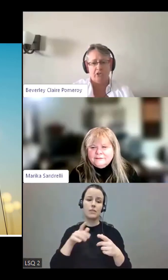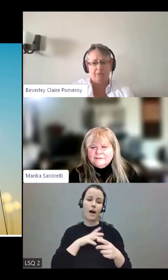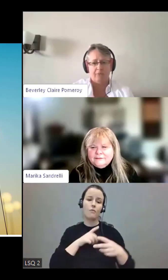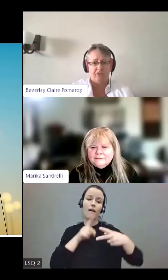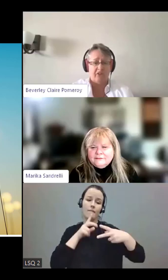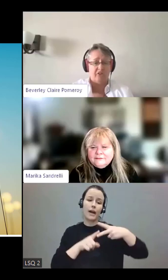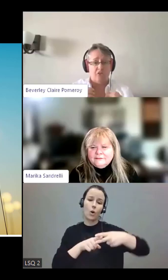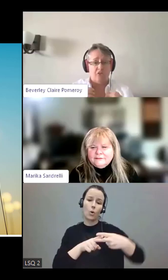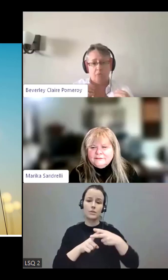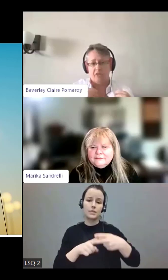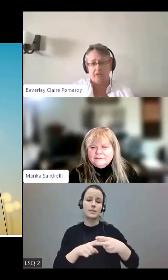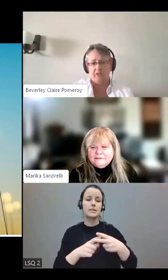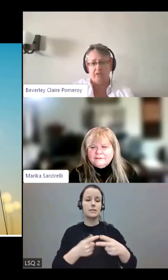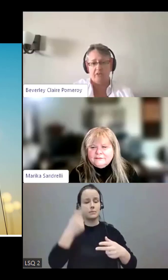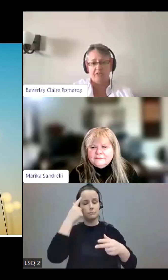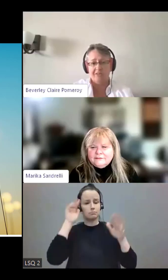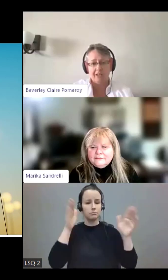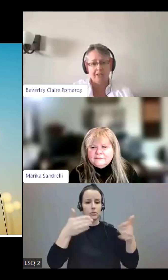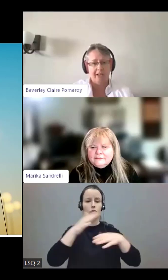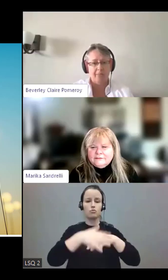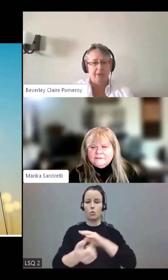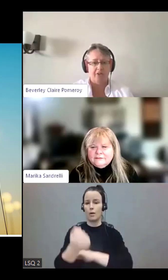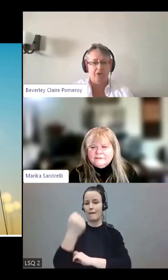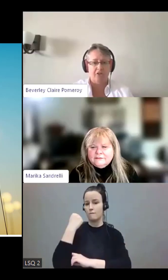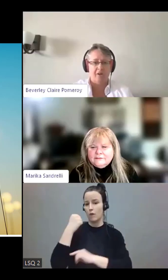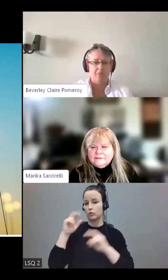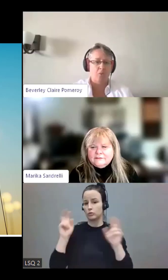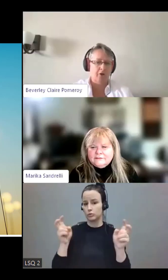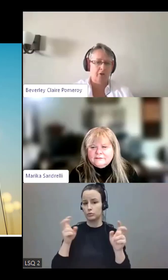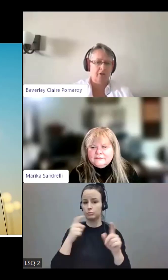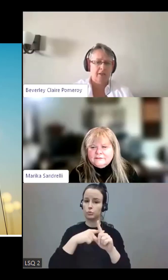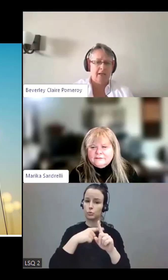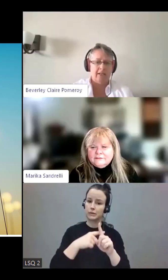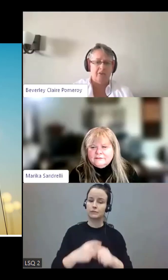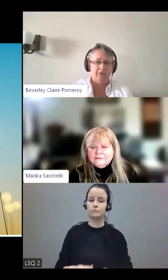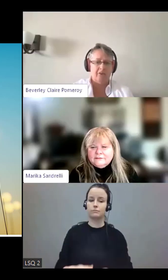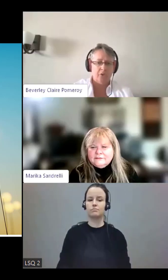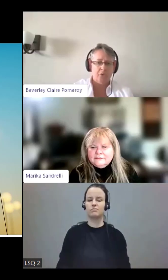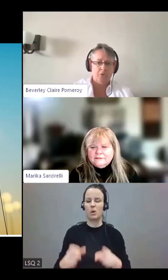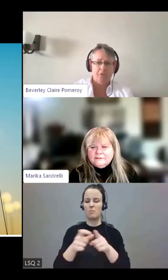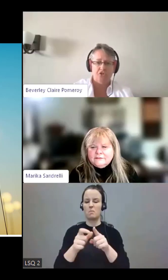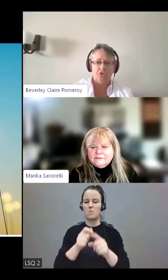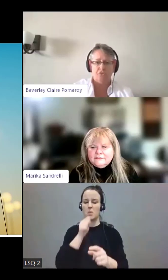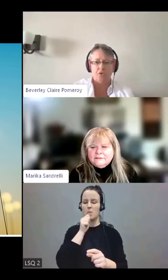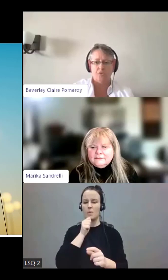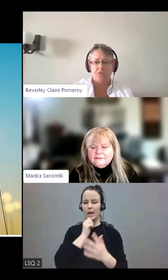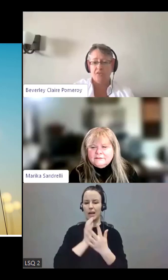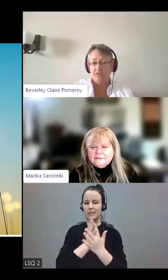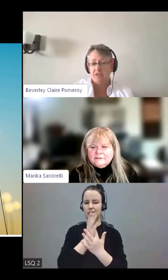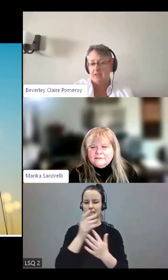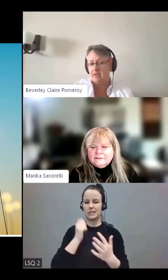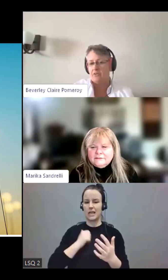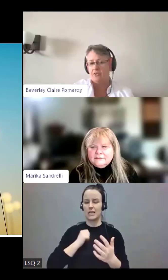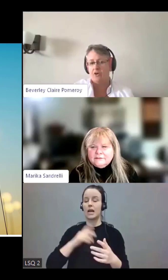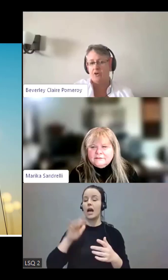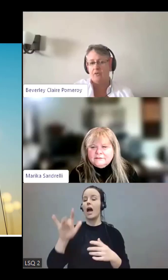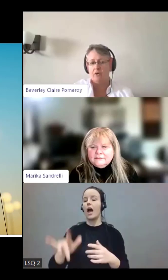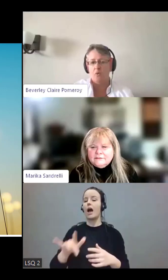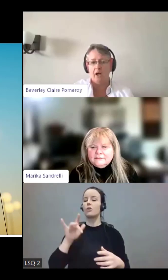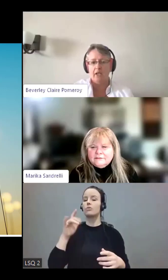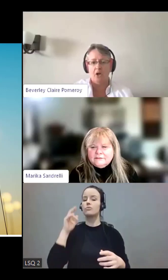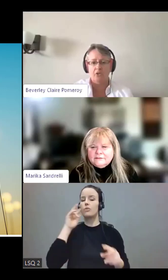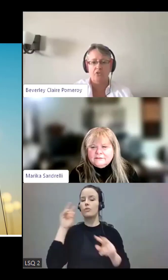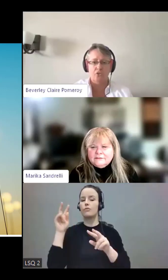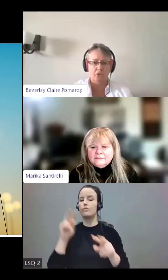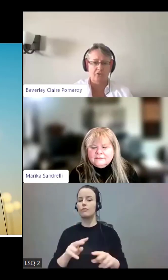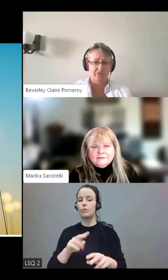le terme résilience. Il y a une étude par le docteur Emma Warner. J'ai suivi un groupe d'enfants pendant 15